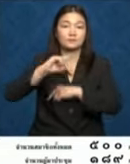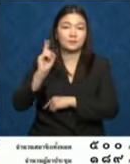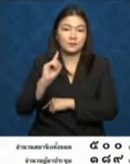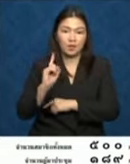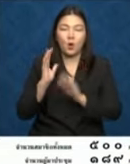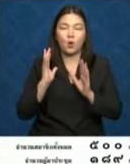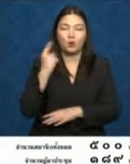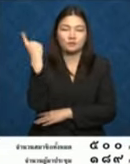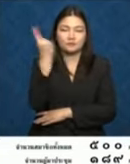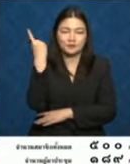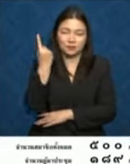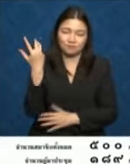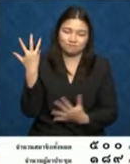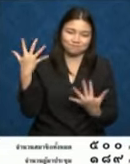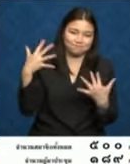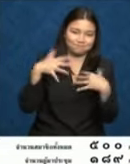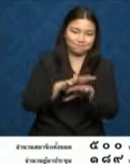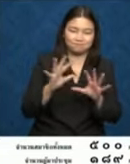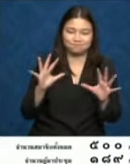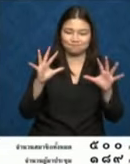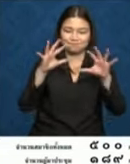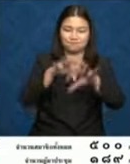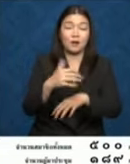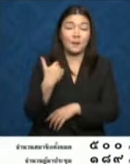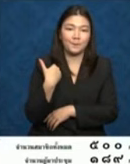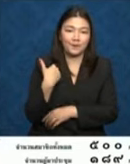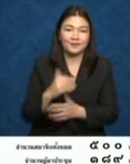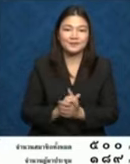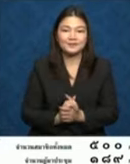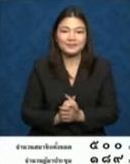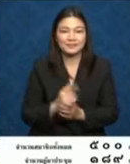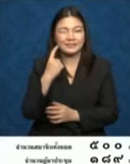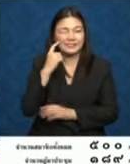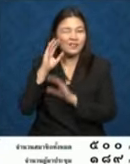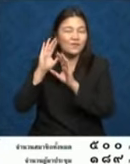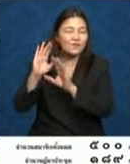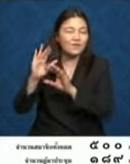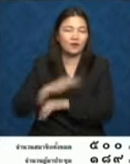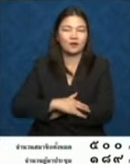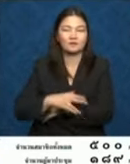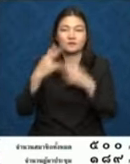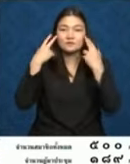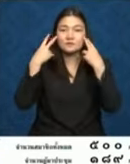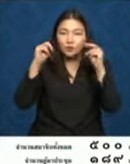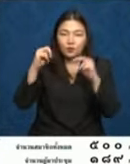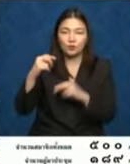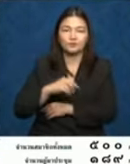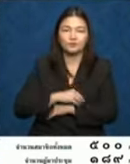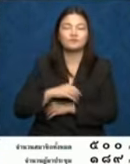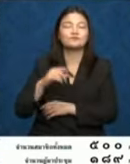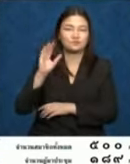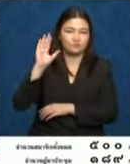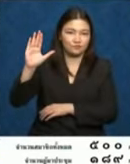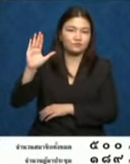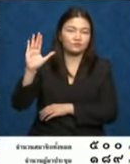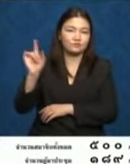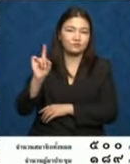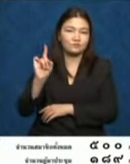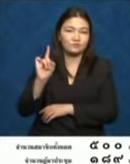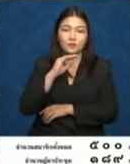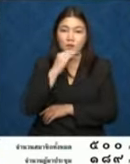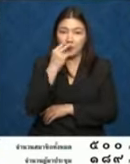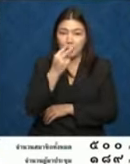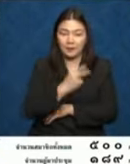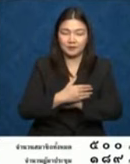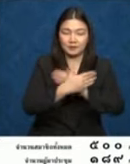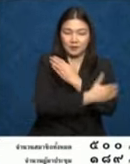ยวที่เข้าไปวันนี้ผมหวังว่าทางรัฐบาลโดยท่านนายกเศรษฐาทวีสินจะเห็นความสำคัญของจังหวัดเพชรบูรณ์ถ้าเกิดเราสามารถสร้าง